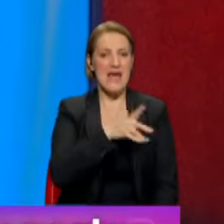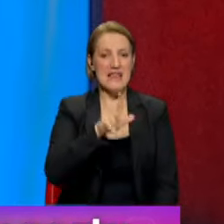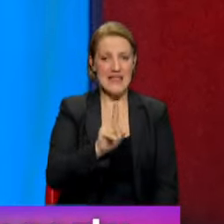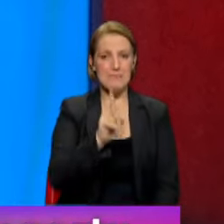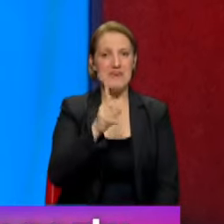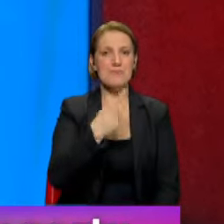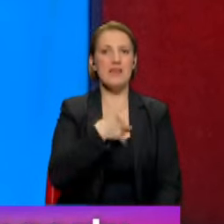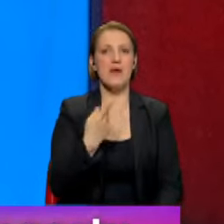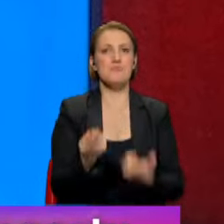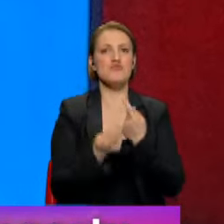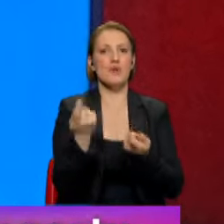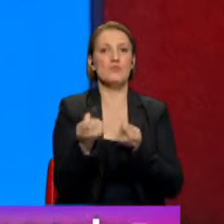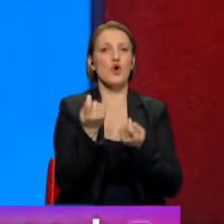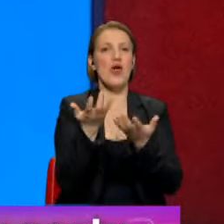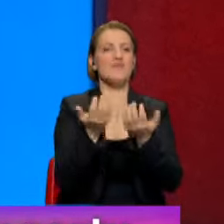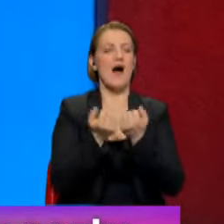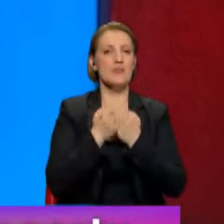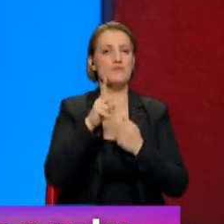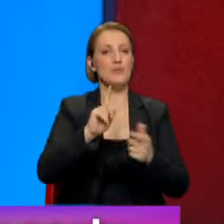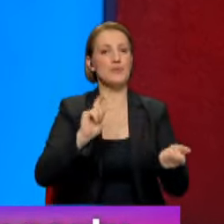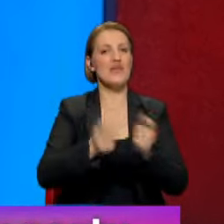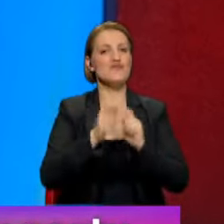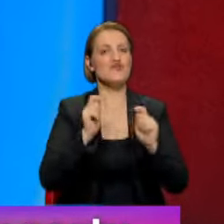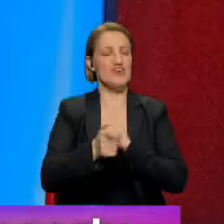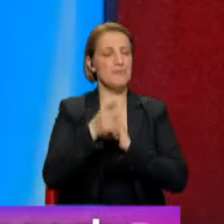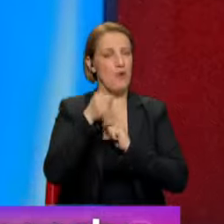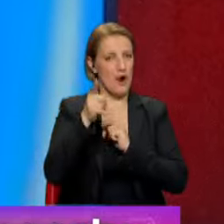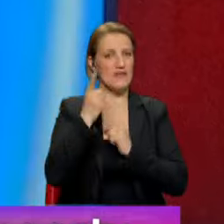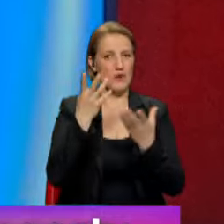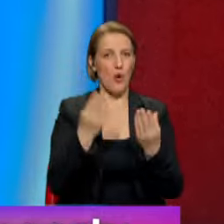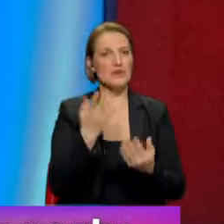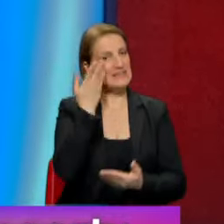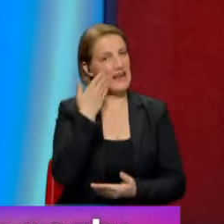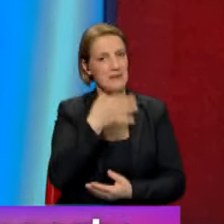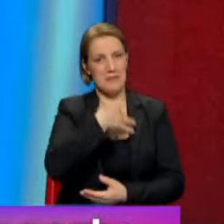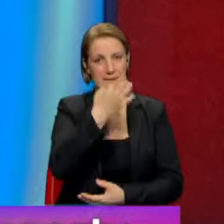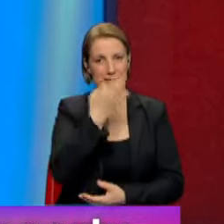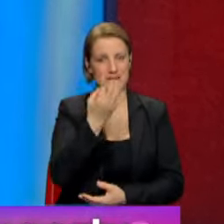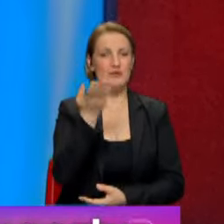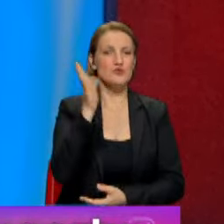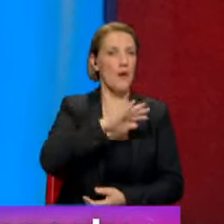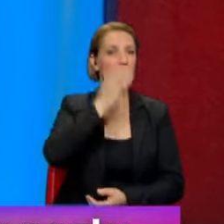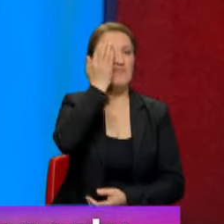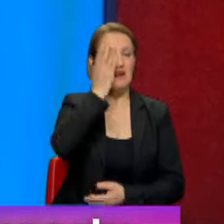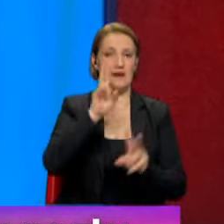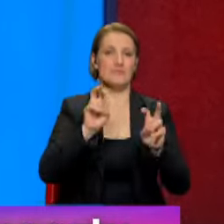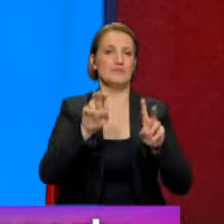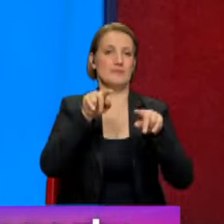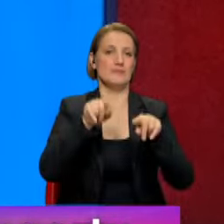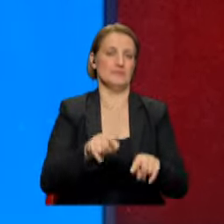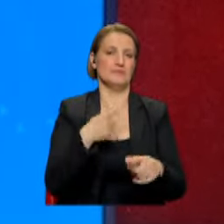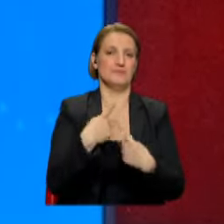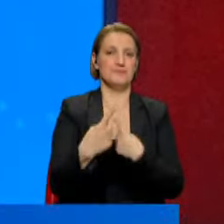yenecek değişim Rüzgarı orada da esti izleyelim haberimizi Evet e yoksullukla devam